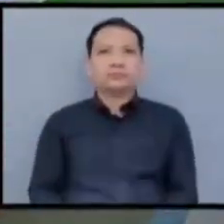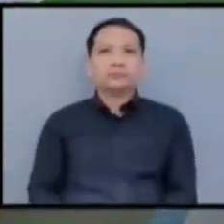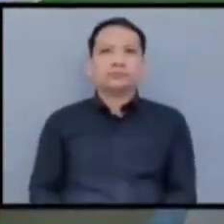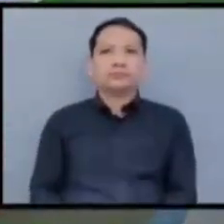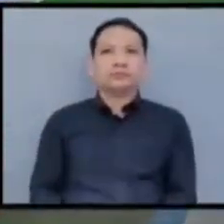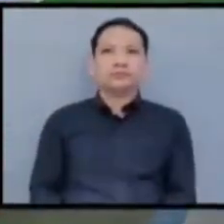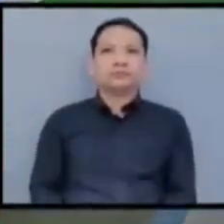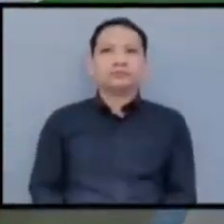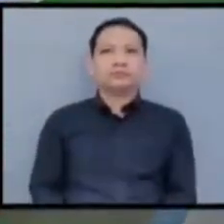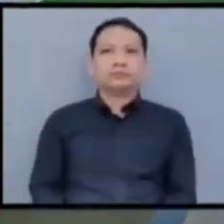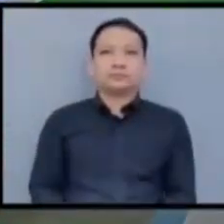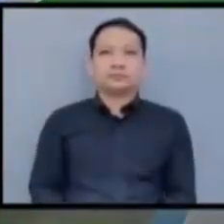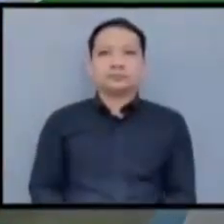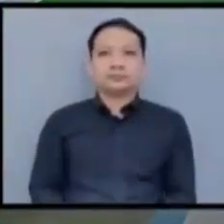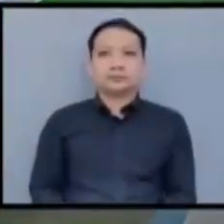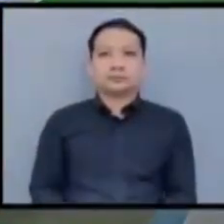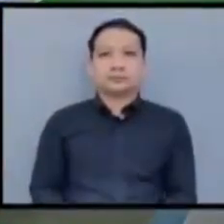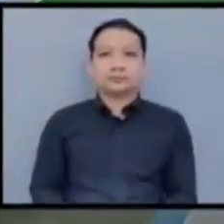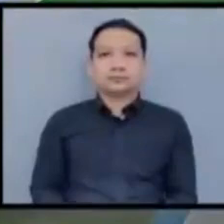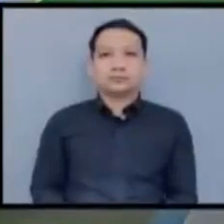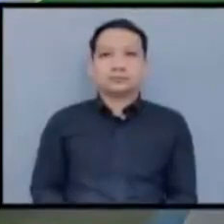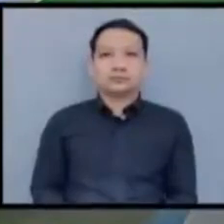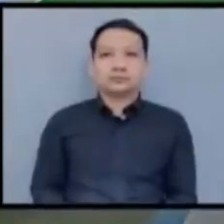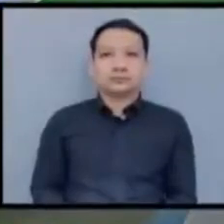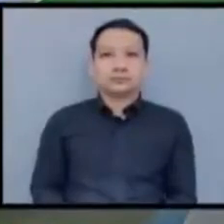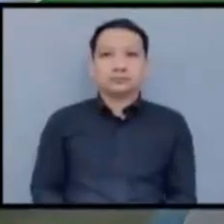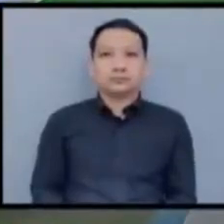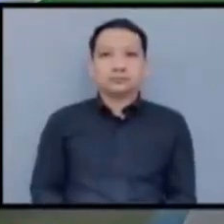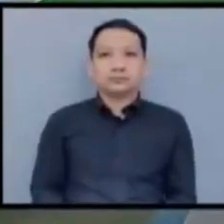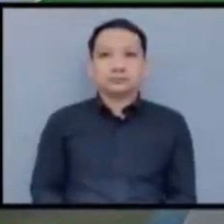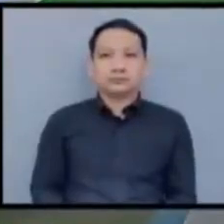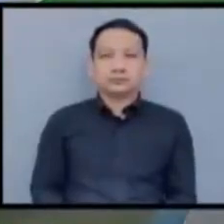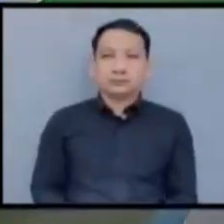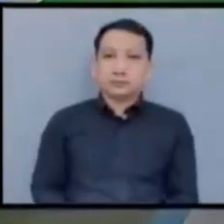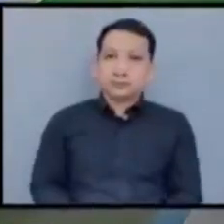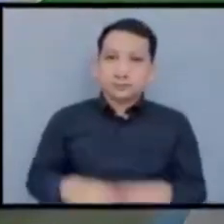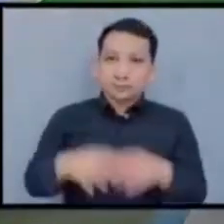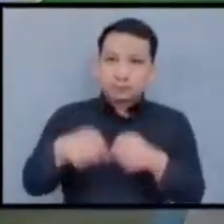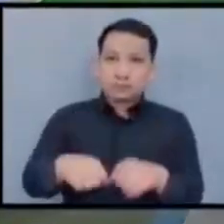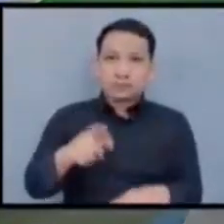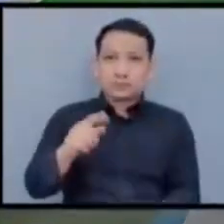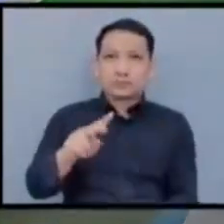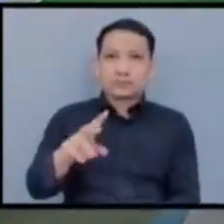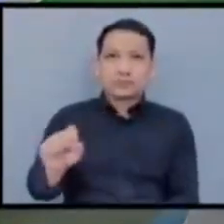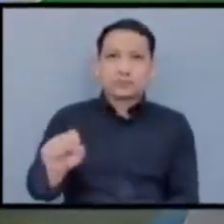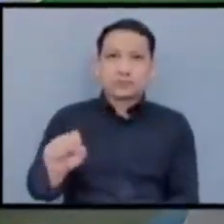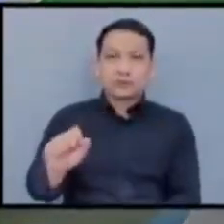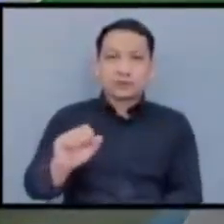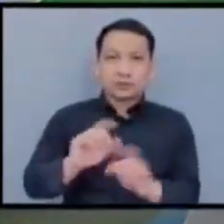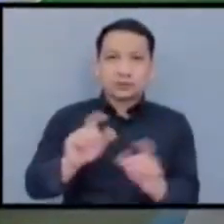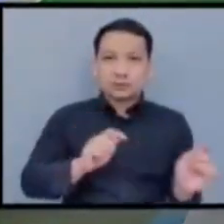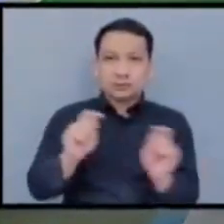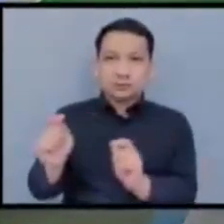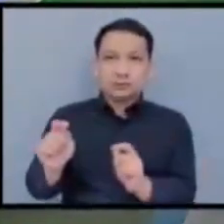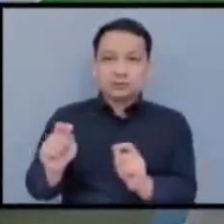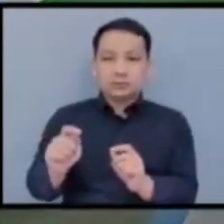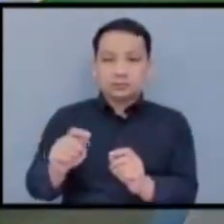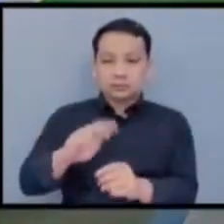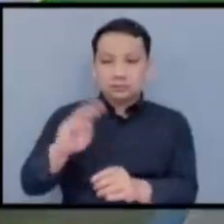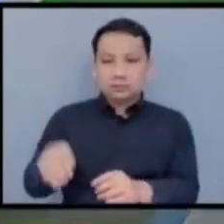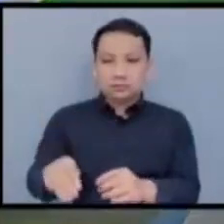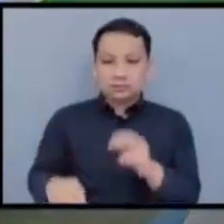Kinwestiyon ng abogado ng tatlong suspect na naaresto sa property ng mga Teves ang paglilipat sa kanila sa Maynila mula Negros